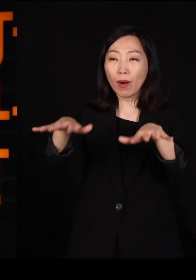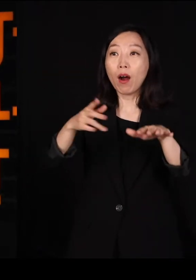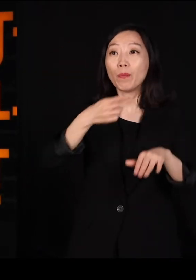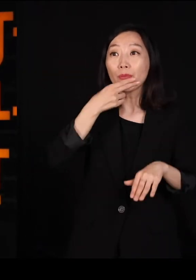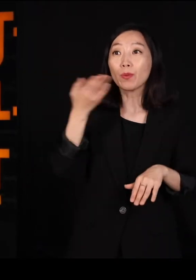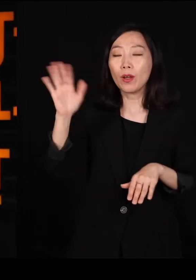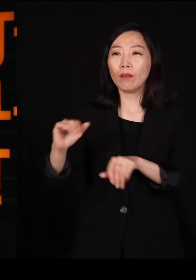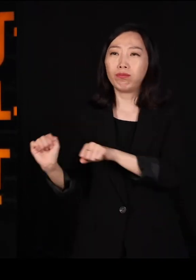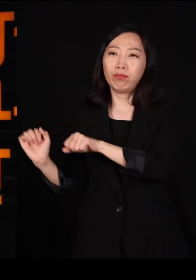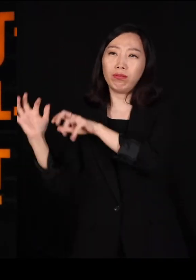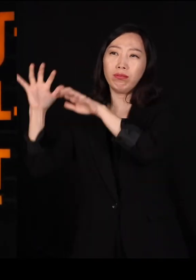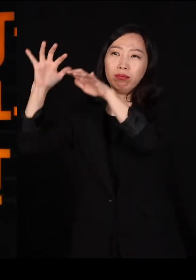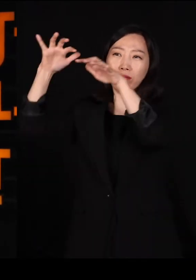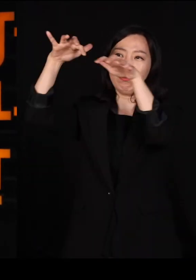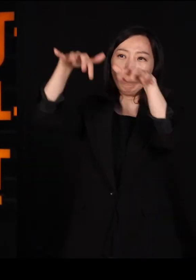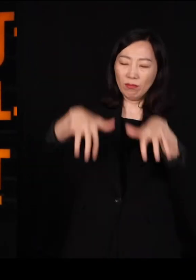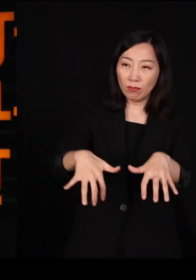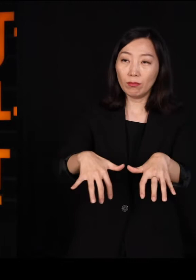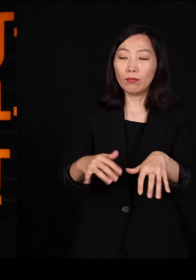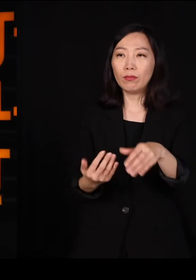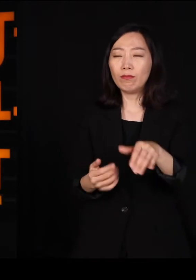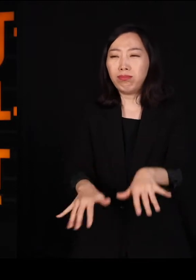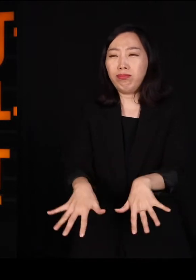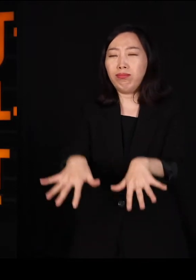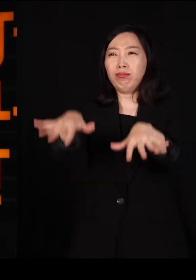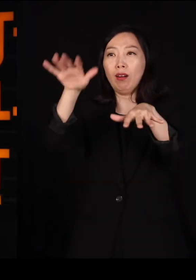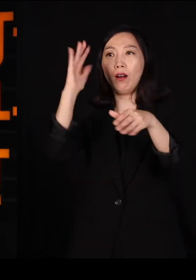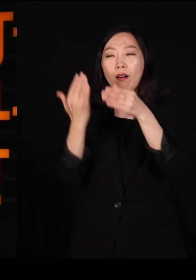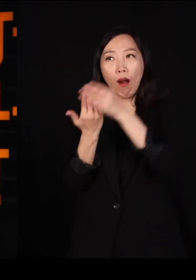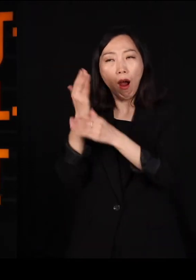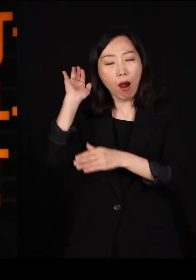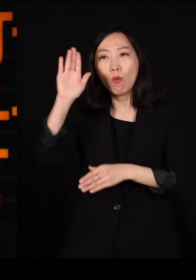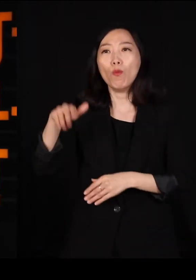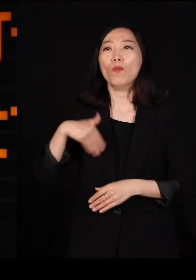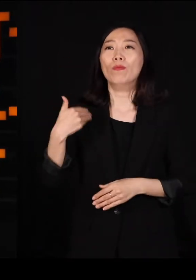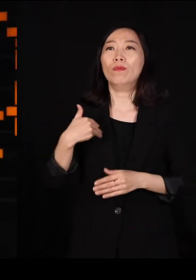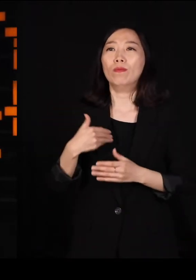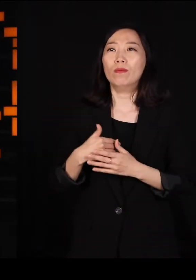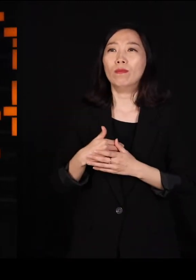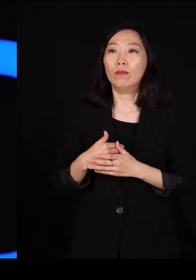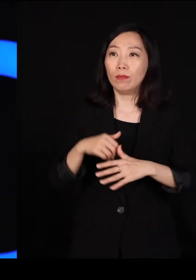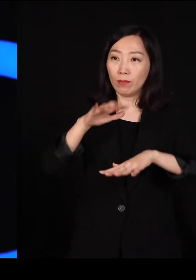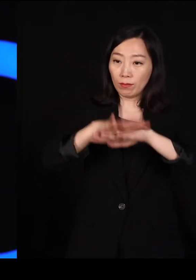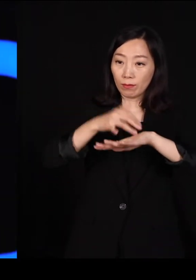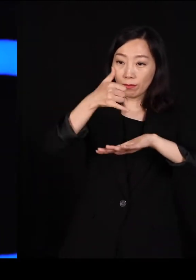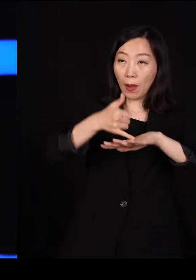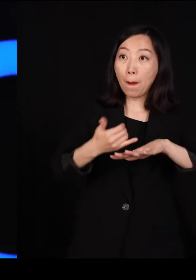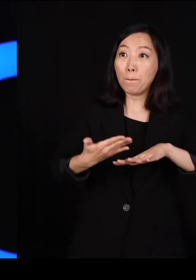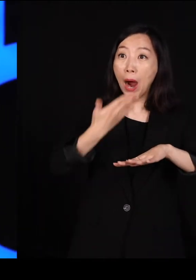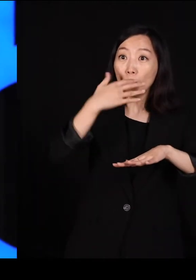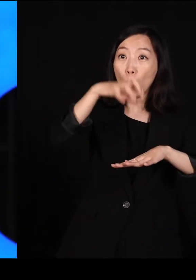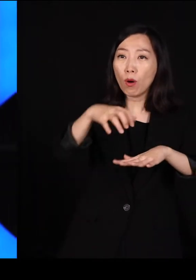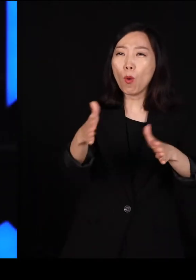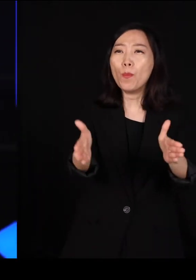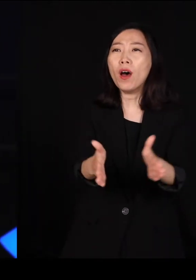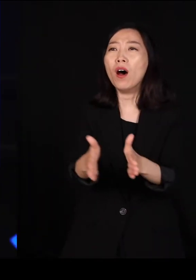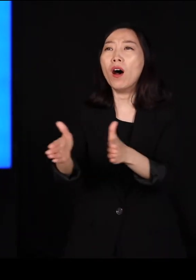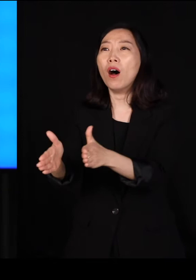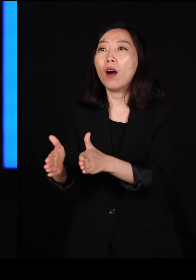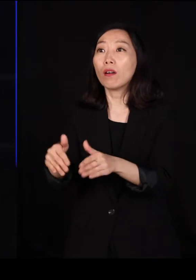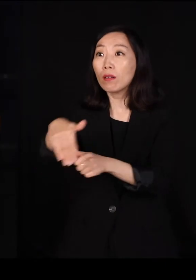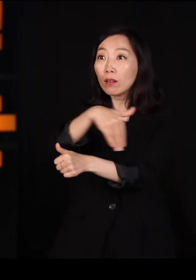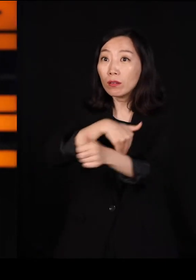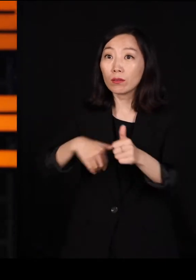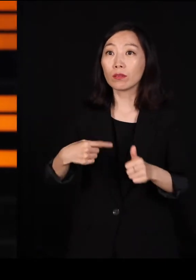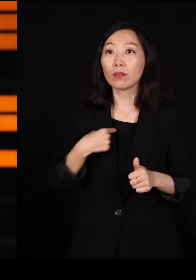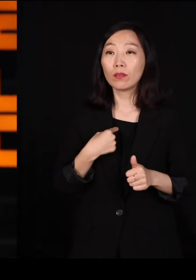효과로 홍수가 자꾸 날 거예요. 그리고 경작이 가능한 땅이 굉장히 많이 좋아져 있을 거예요. 그러면 이런 상태에서는 우리가